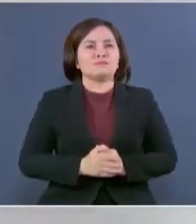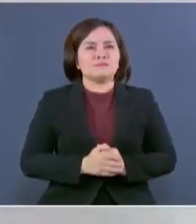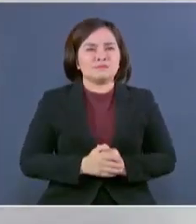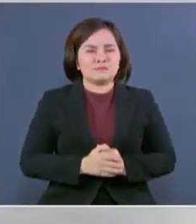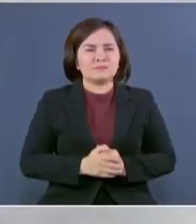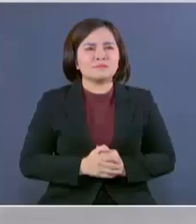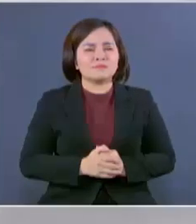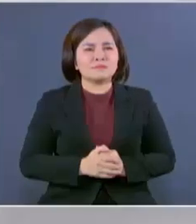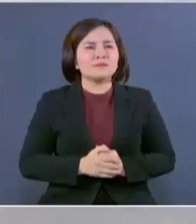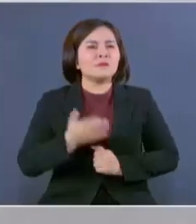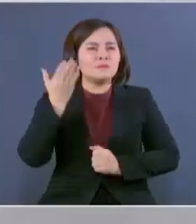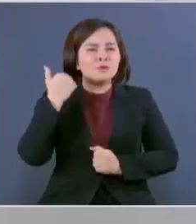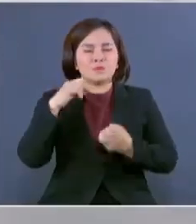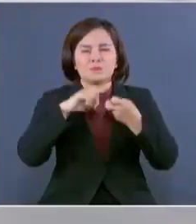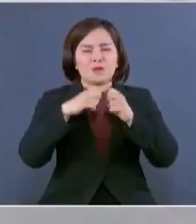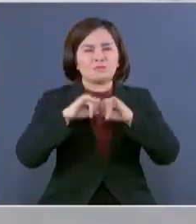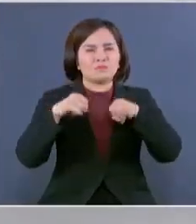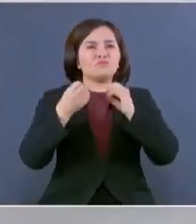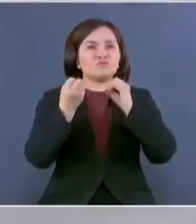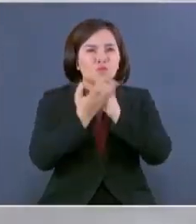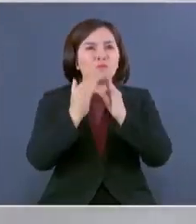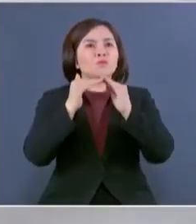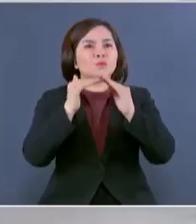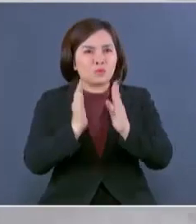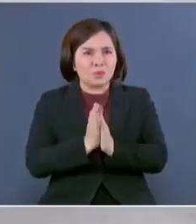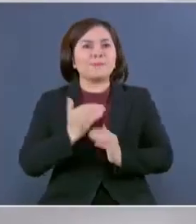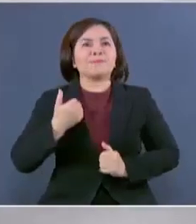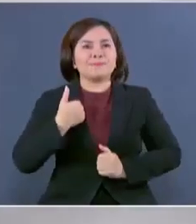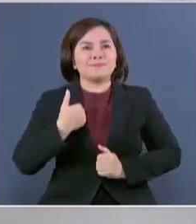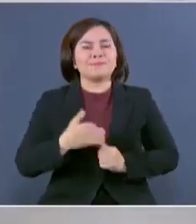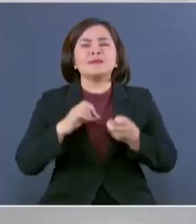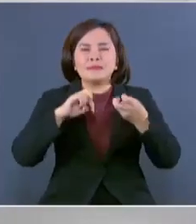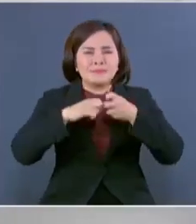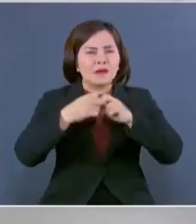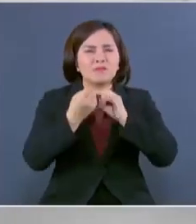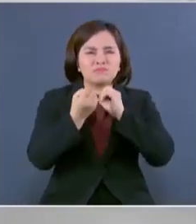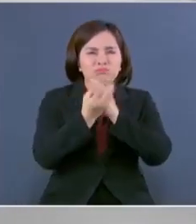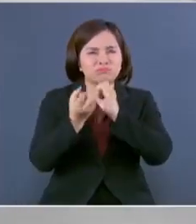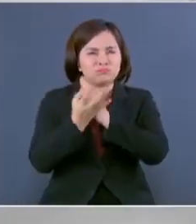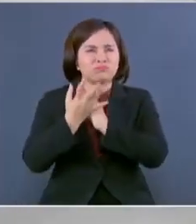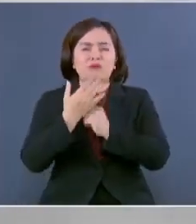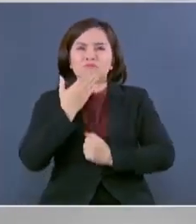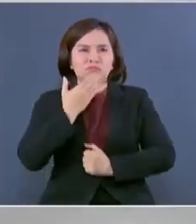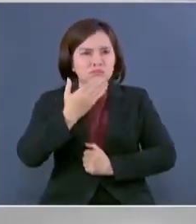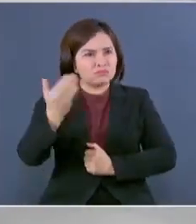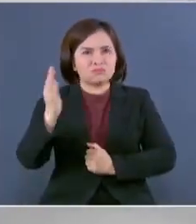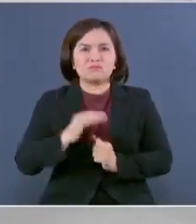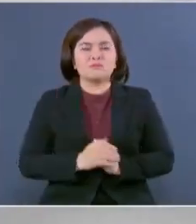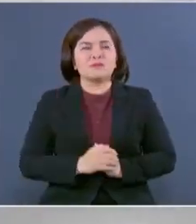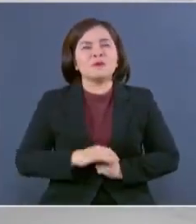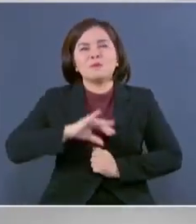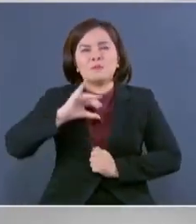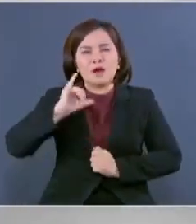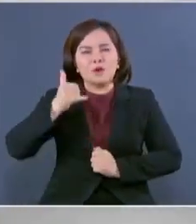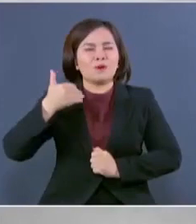เรือแล้วก็เคยเกิดการกระทบกระทั่งกับทางวัดมาก็บอกว่ามีปัญหากระทบกระทั่งกันมาเนี่ยตลอดเลยครับบางวัน